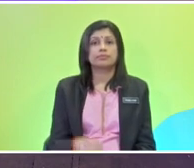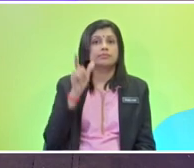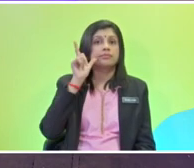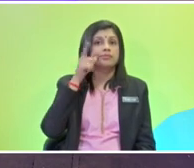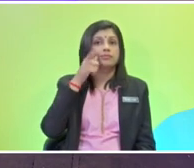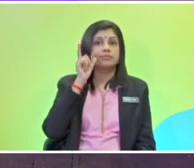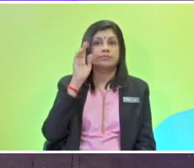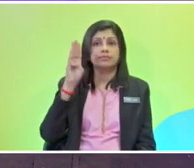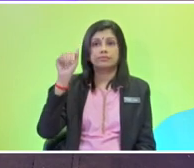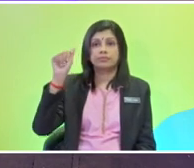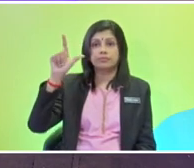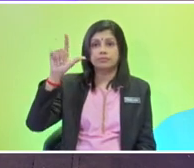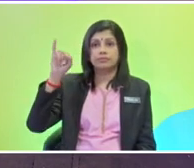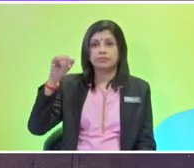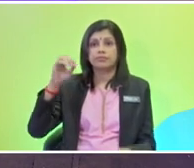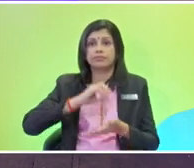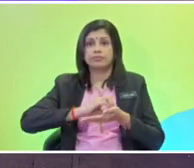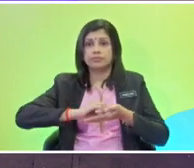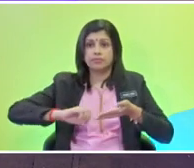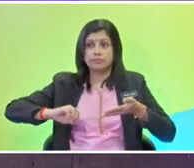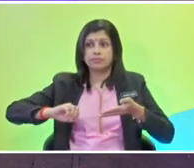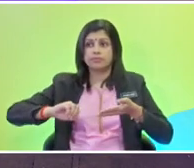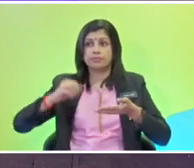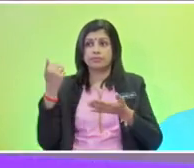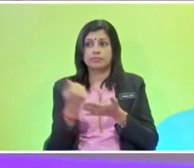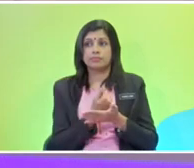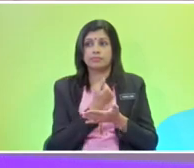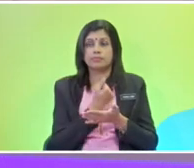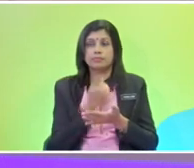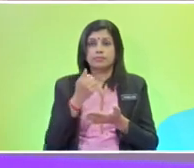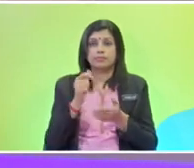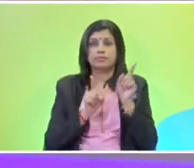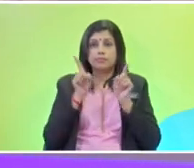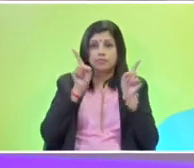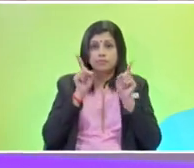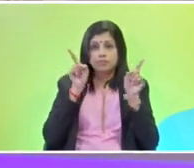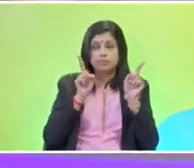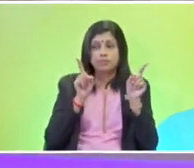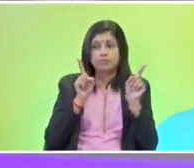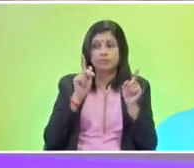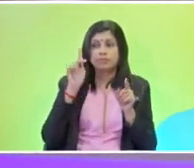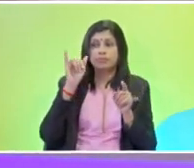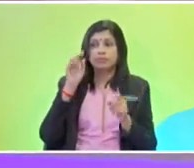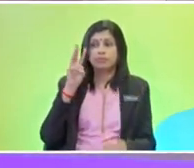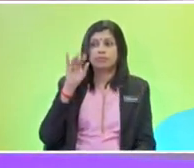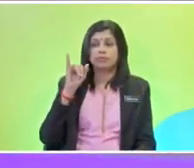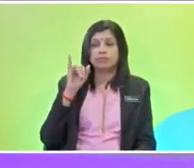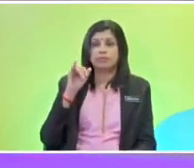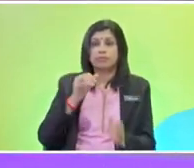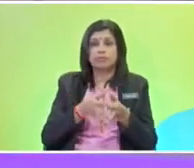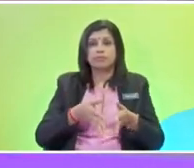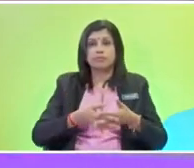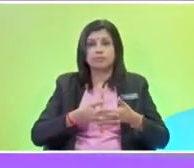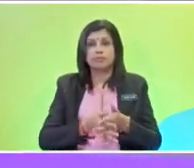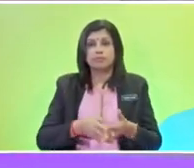limau Bali. Betik. Mangga. Belimbing. Kiwi. Manggis.